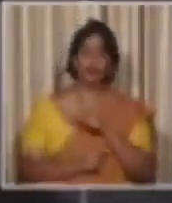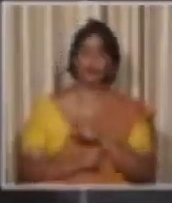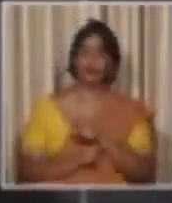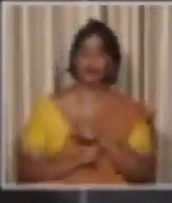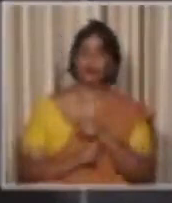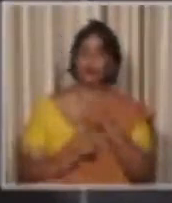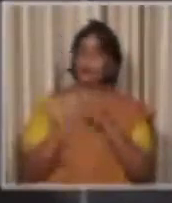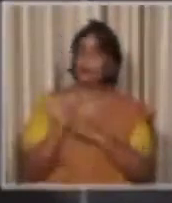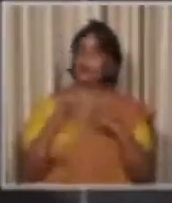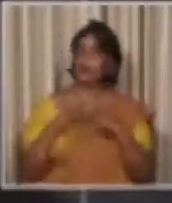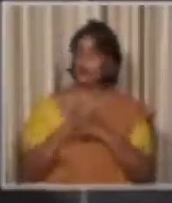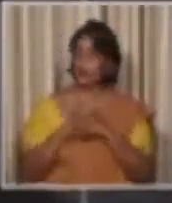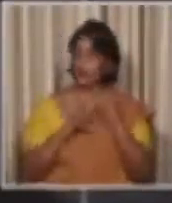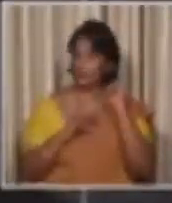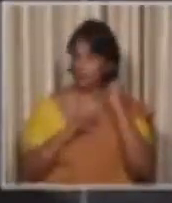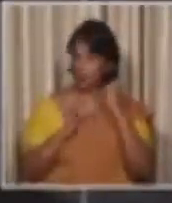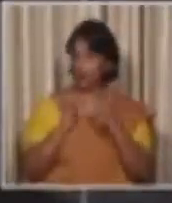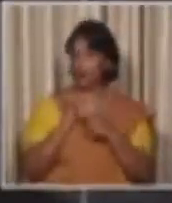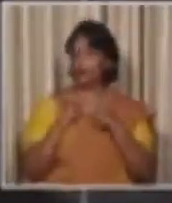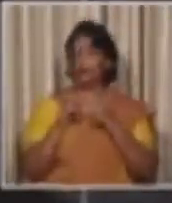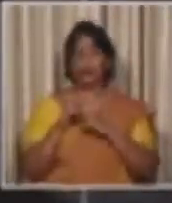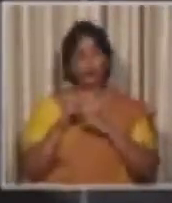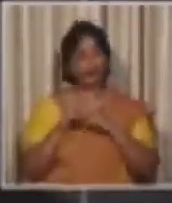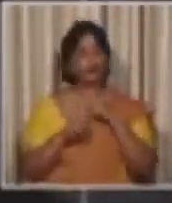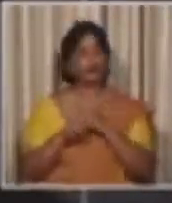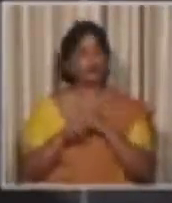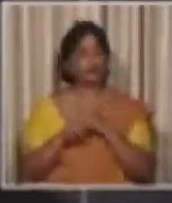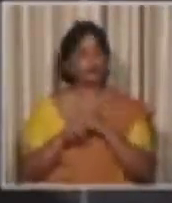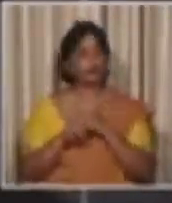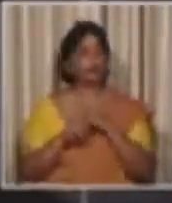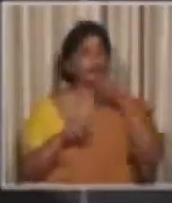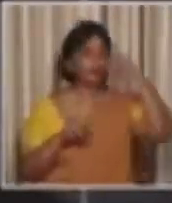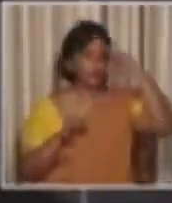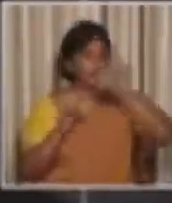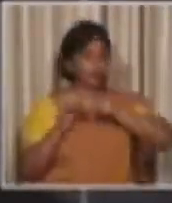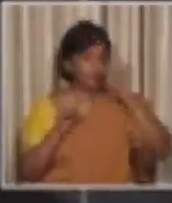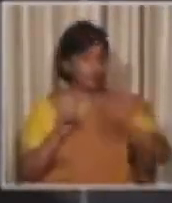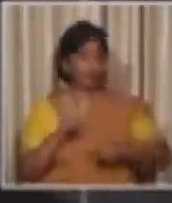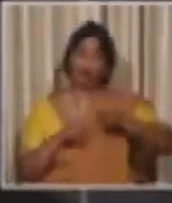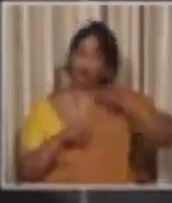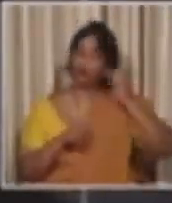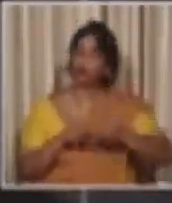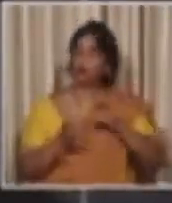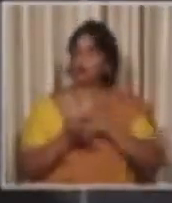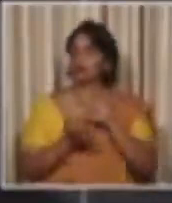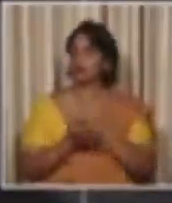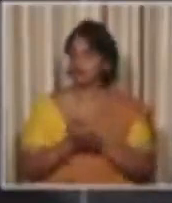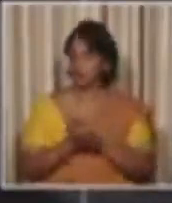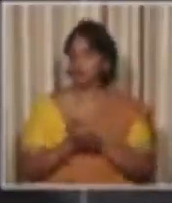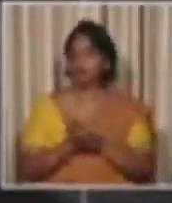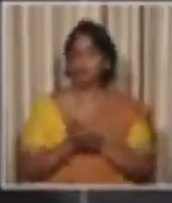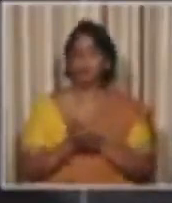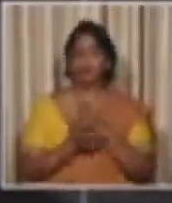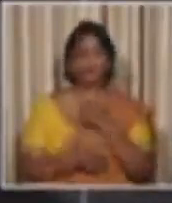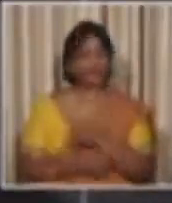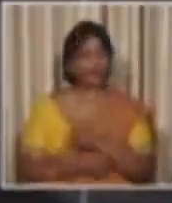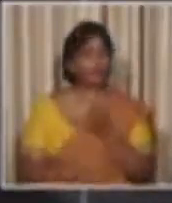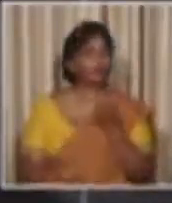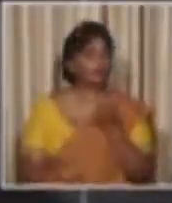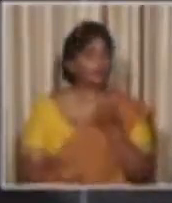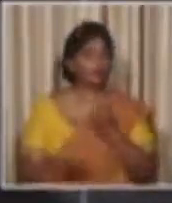මේ මෙගවට් පනාය ටෙන්ඩරය සීවි විදුලි බල මණ්ඩලයෙන්ම අනුමත කරපු ටෙන්ඩරයක්. ඒක